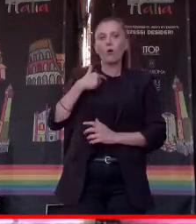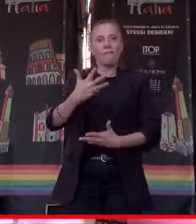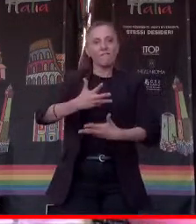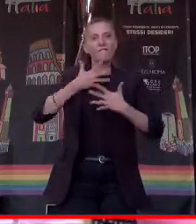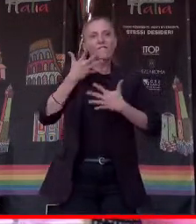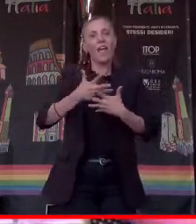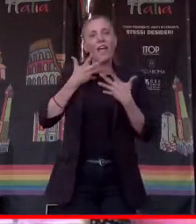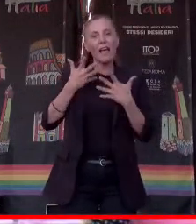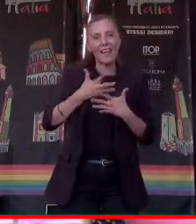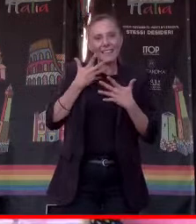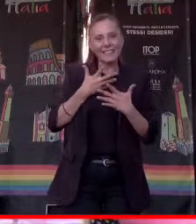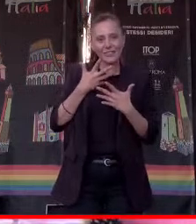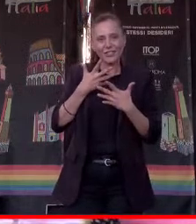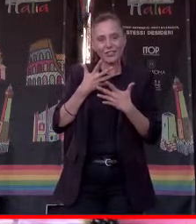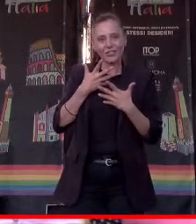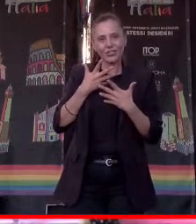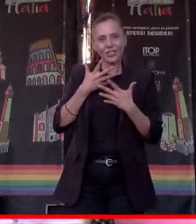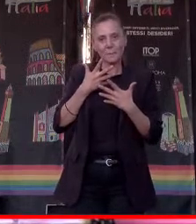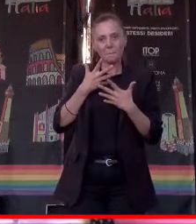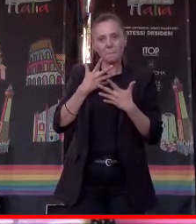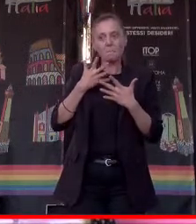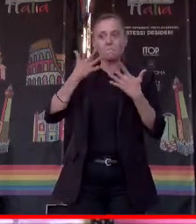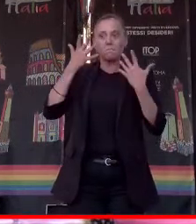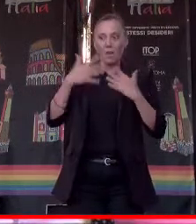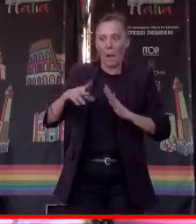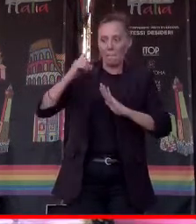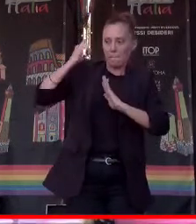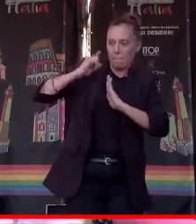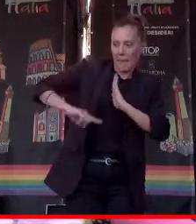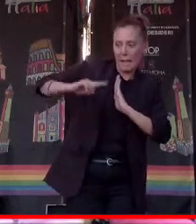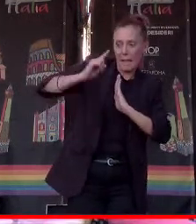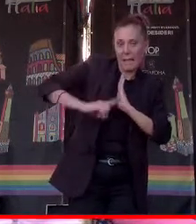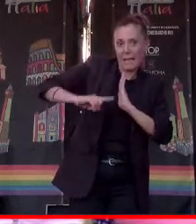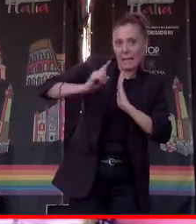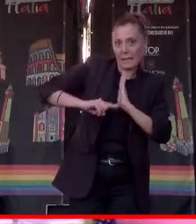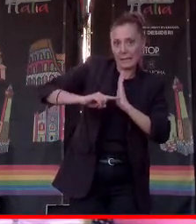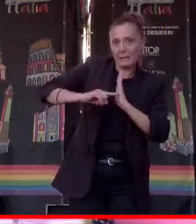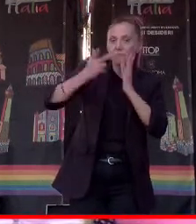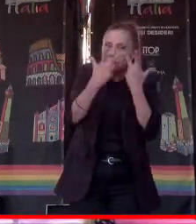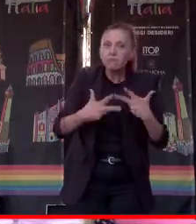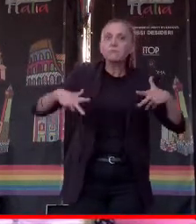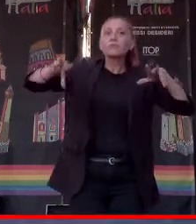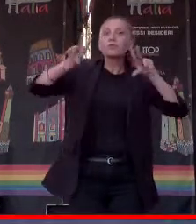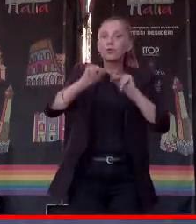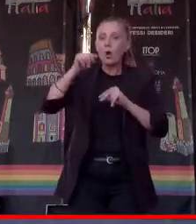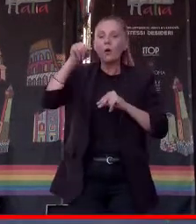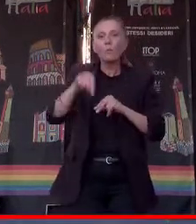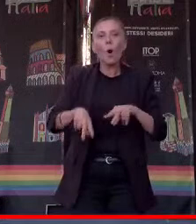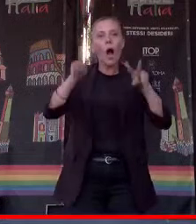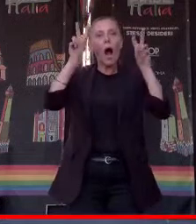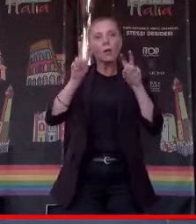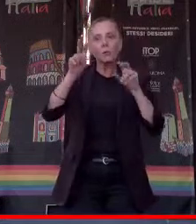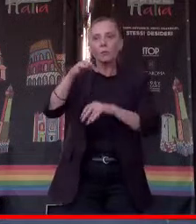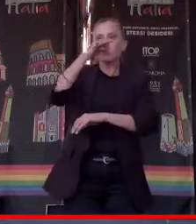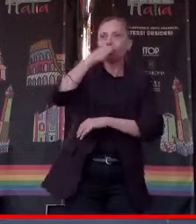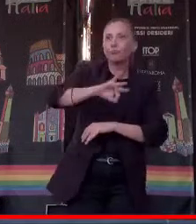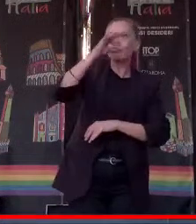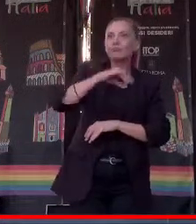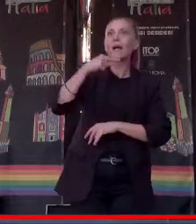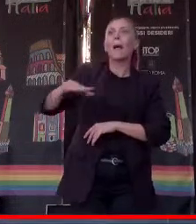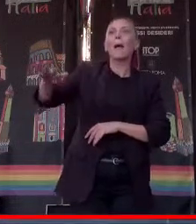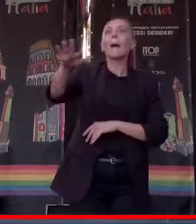che di nuovo, a distanza di qualche mese, torniamo a parlare di questi temi qua a Parco Schuster. Permettetemi di